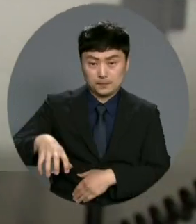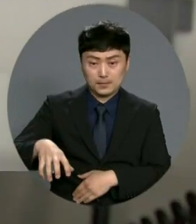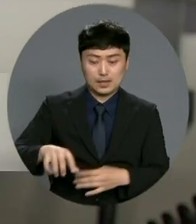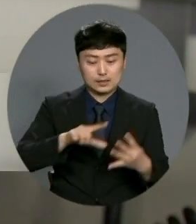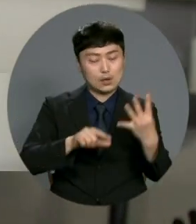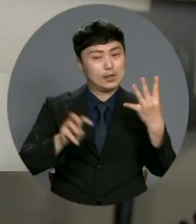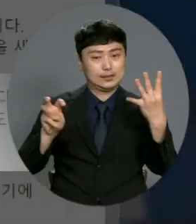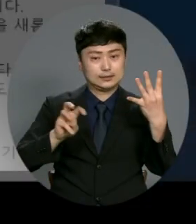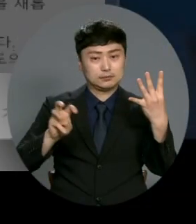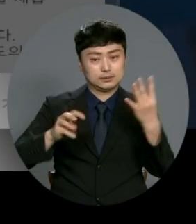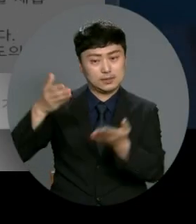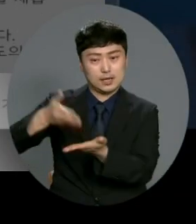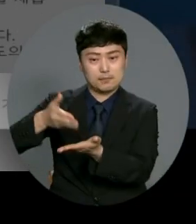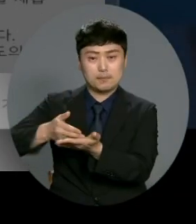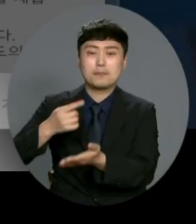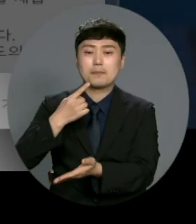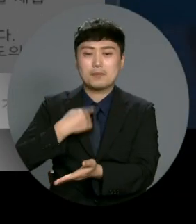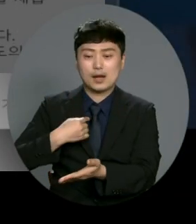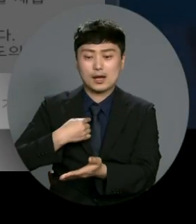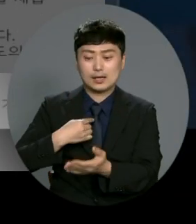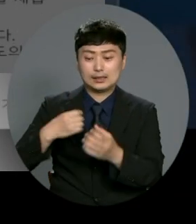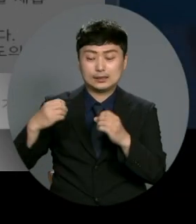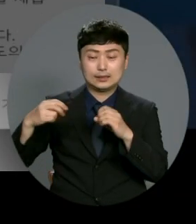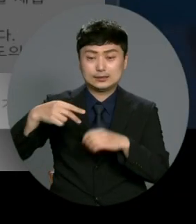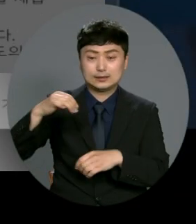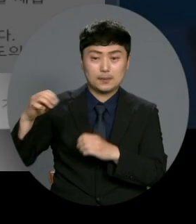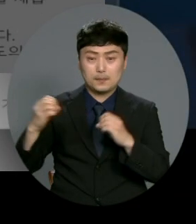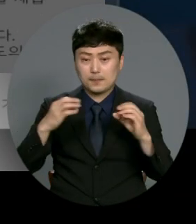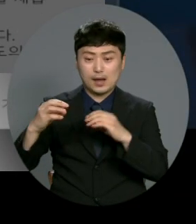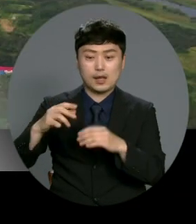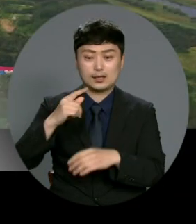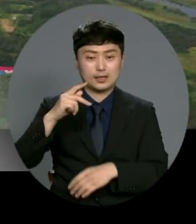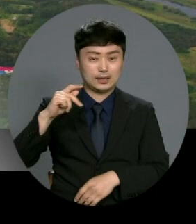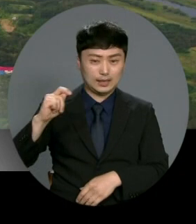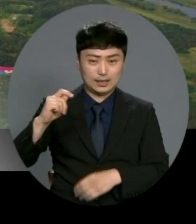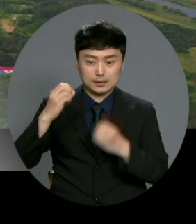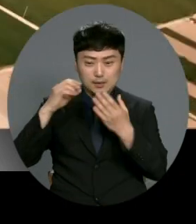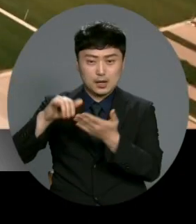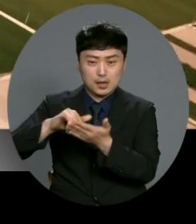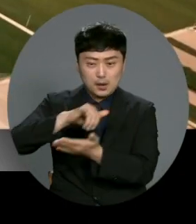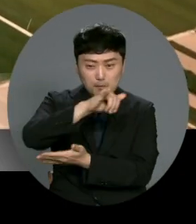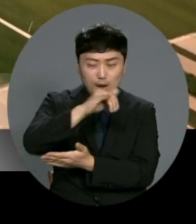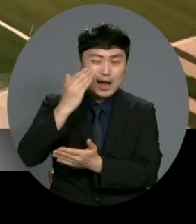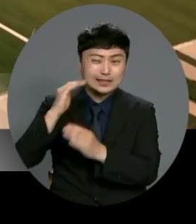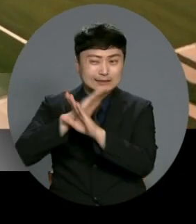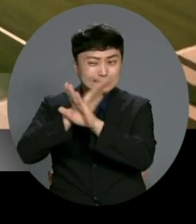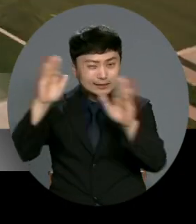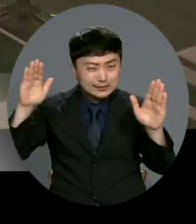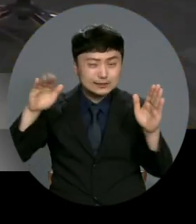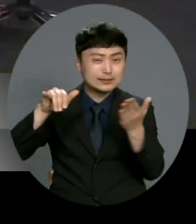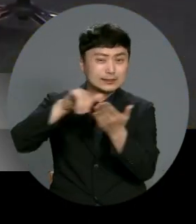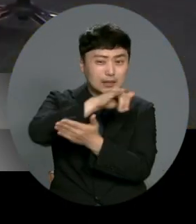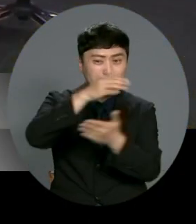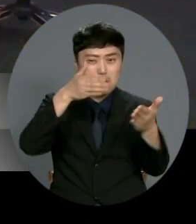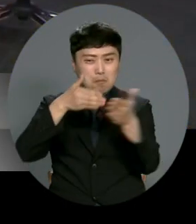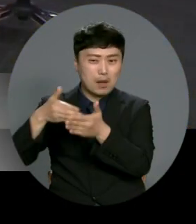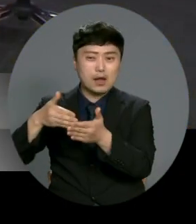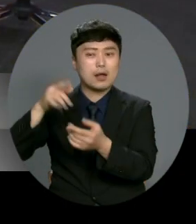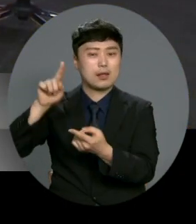지난 4월 30일 방송한 시사톡톡 프로그램에 TK 신공항 새로운 하늘길인가 꽉 막힌 길인가